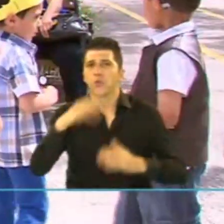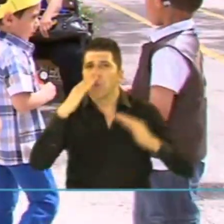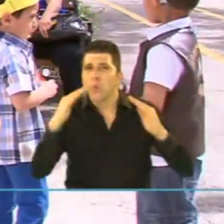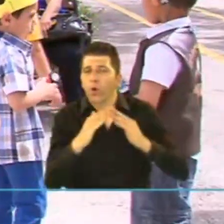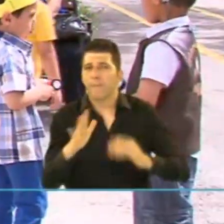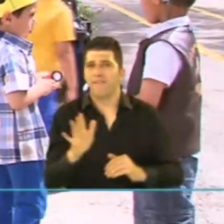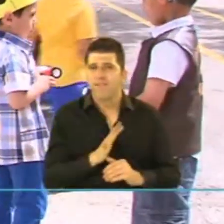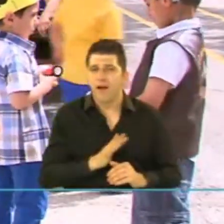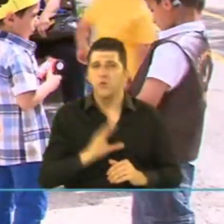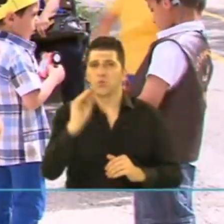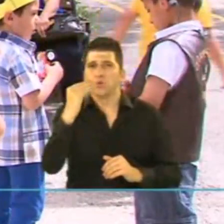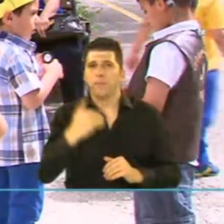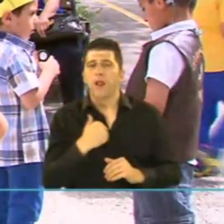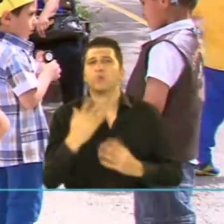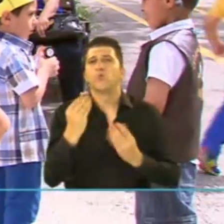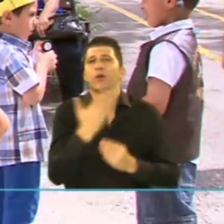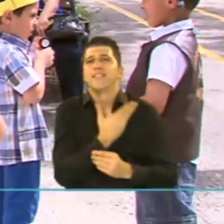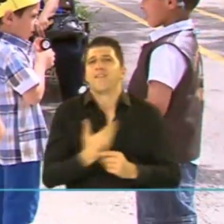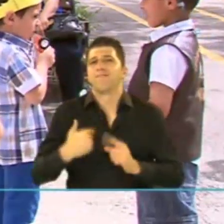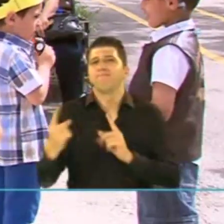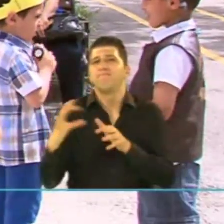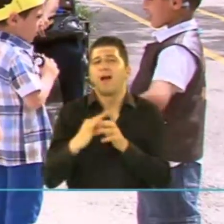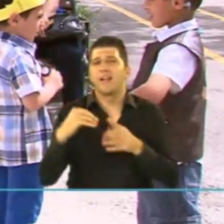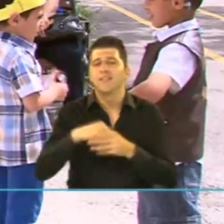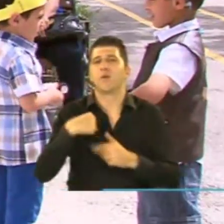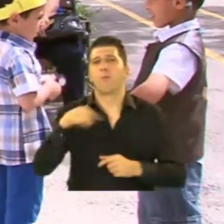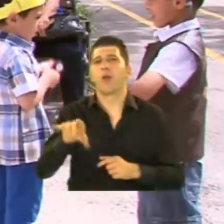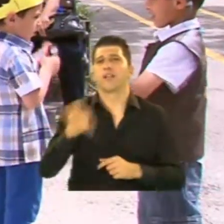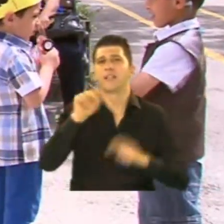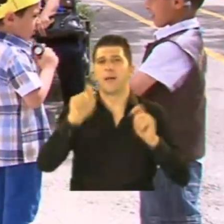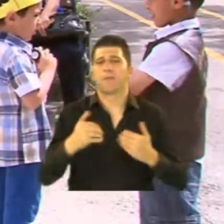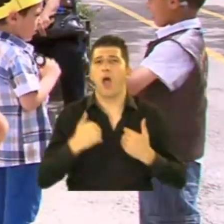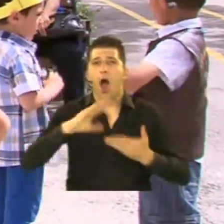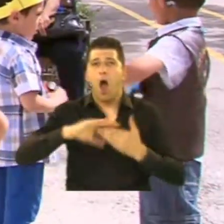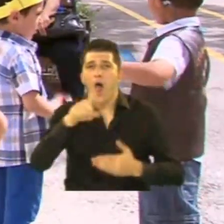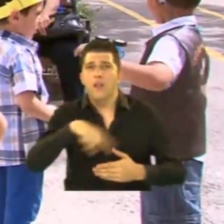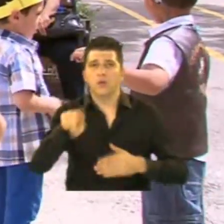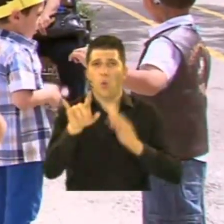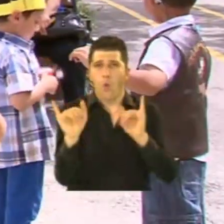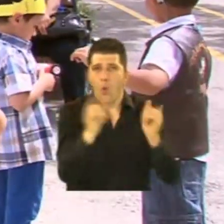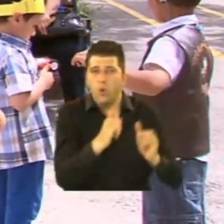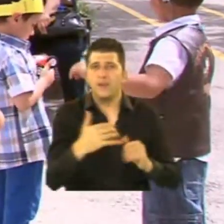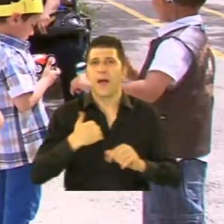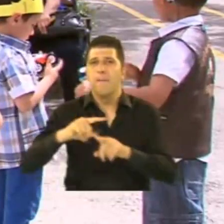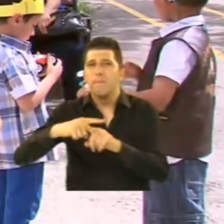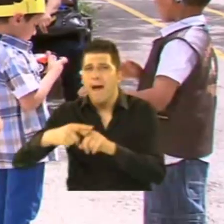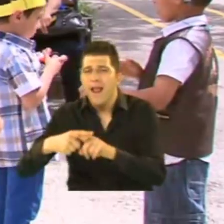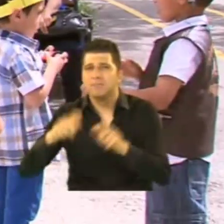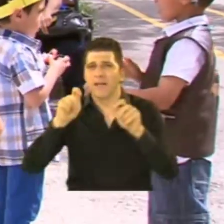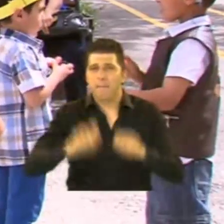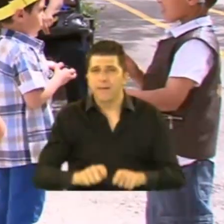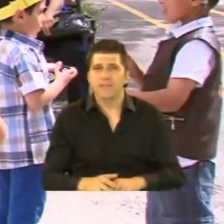Arkadaşlarıyla uyum sağlaması için. Çocuğum bana çok düşkün olduğu için burayı tercih ettim. Arkadaşlarla oyun oynamasını,